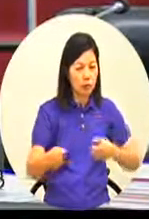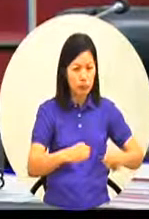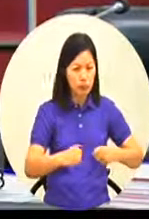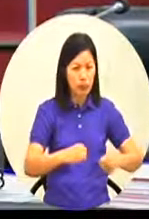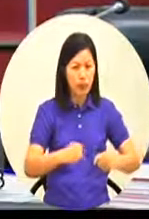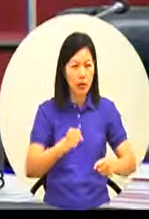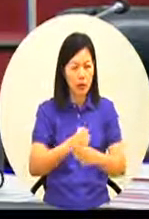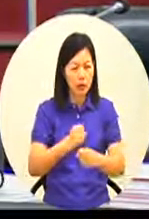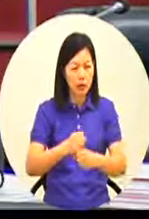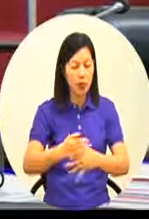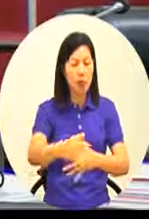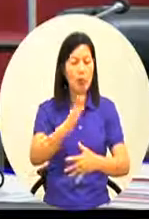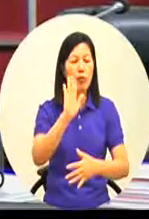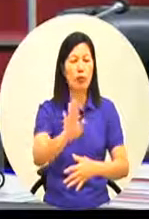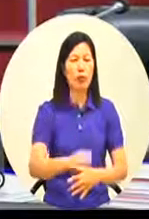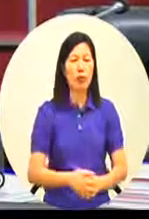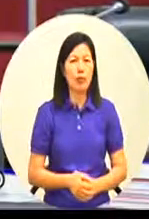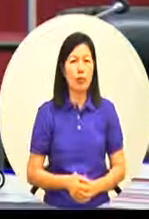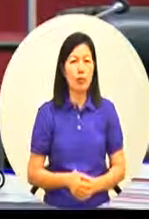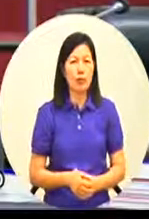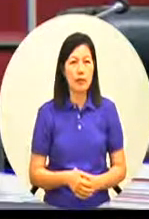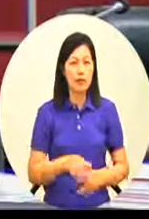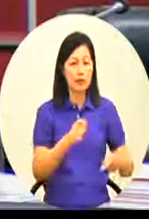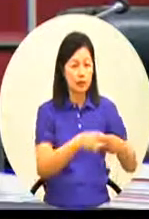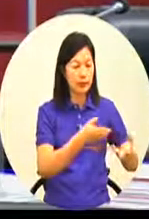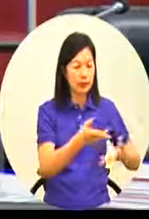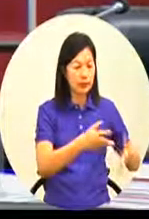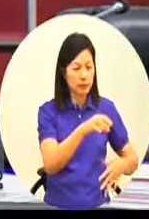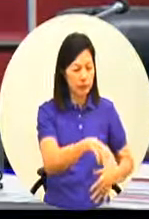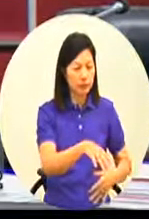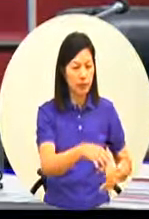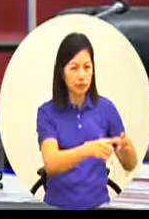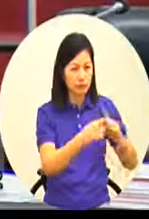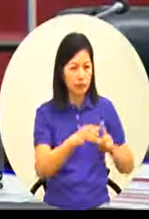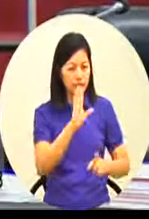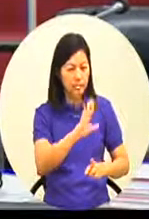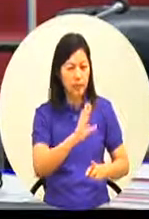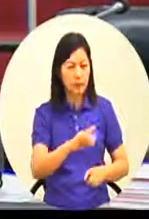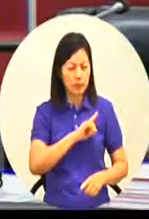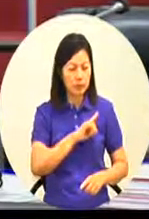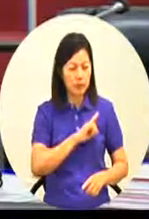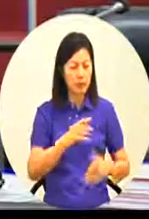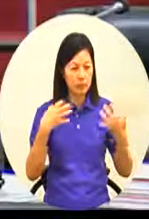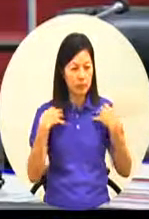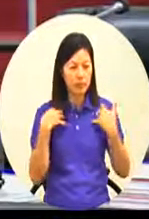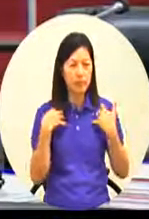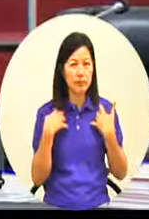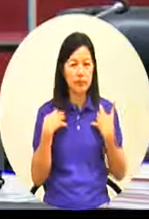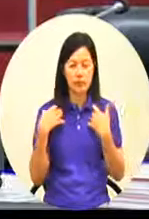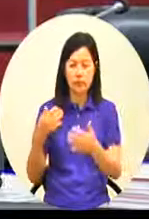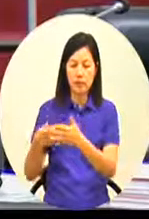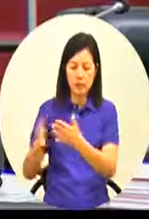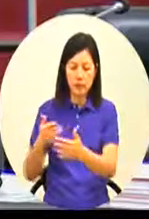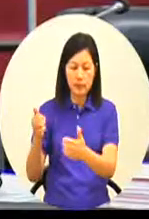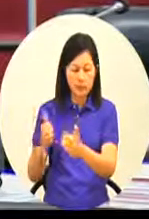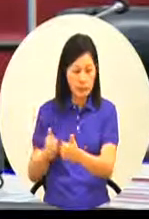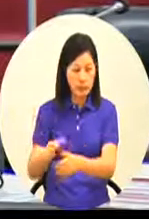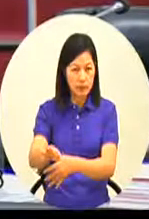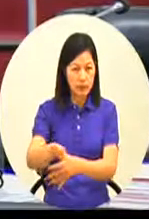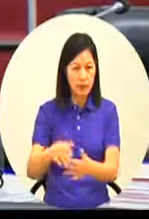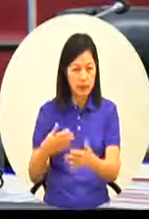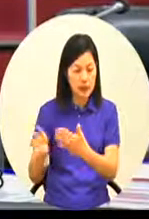个联合行政中心，我想公务局也在现场。好，你们还是可以来组织，请公务局来协助。啊，这块地的户